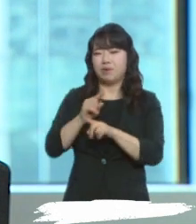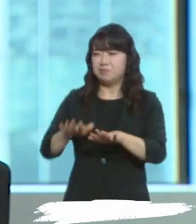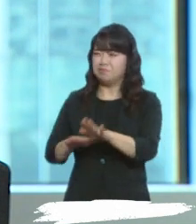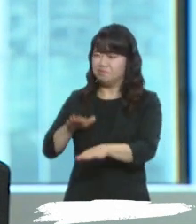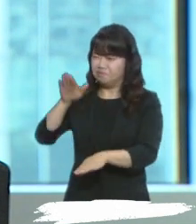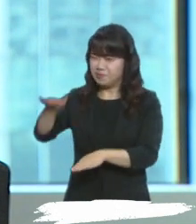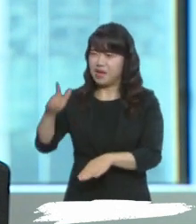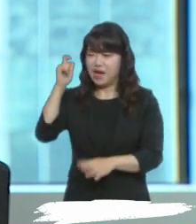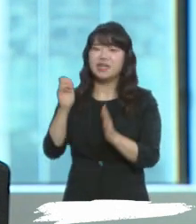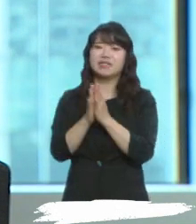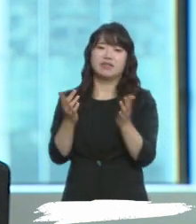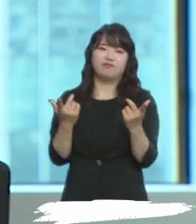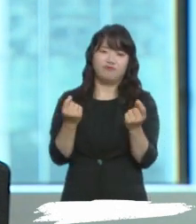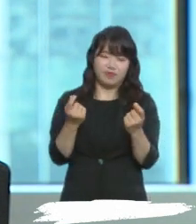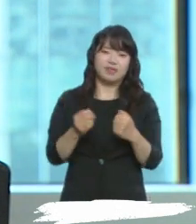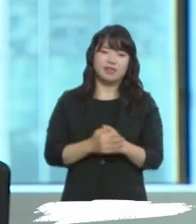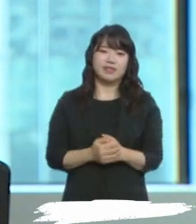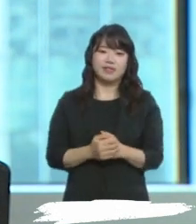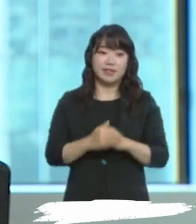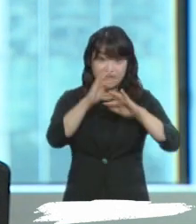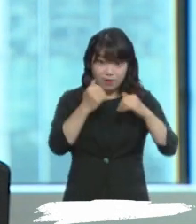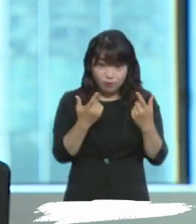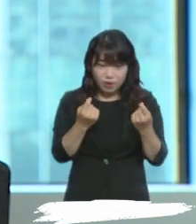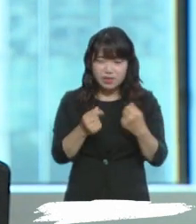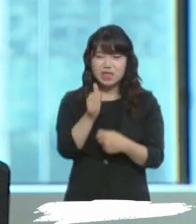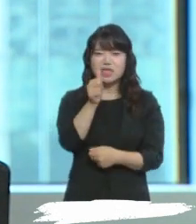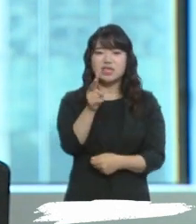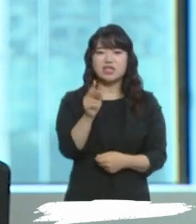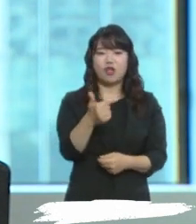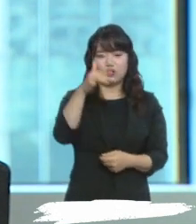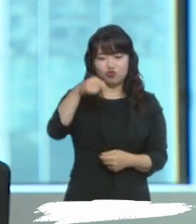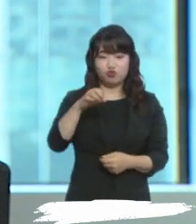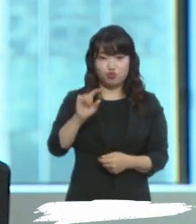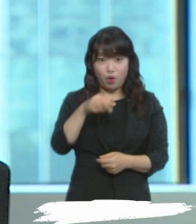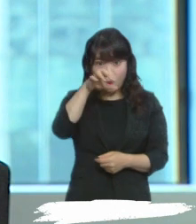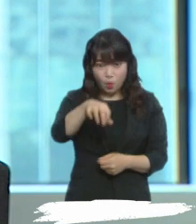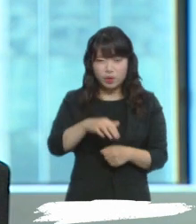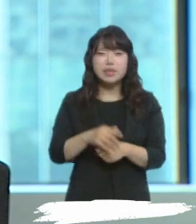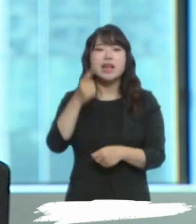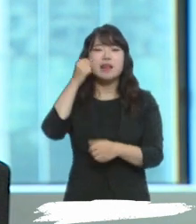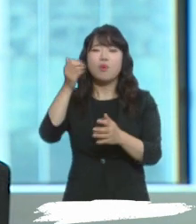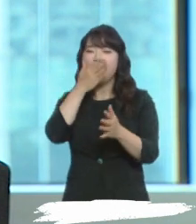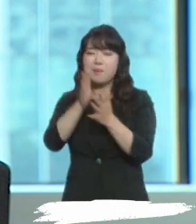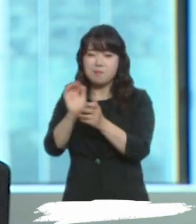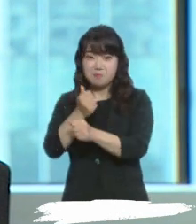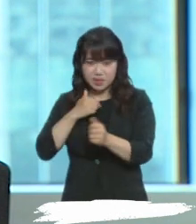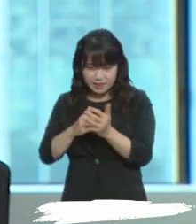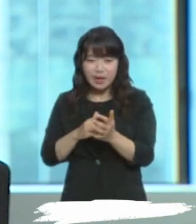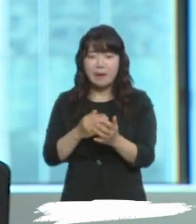생각을 해서 말씀하셨던 것처럼 현충원에 친일행적이 있는 인물들을 최대한